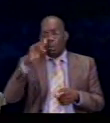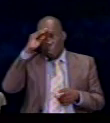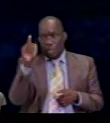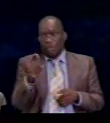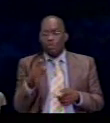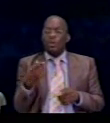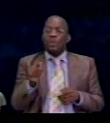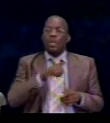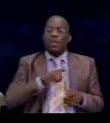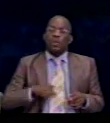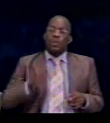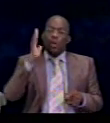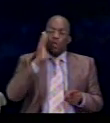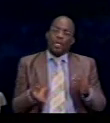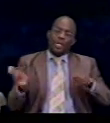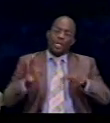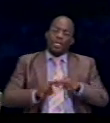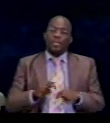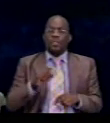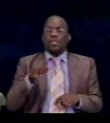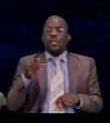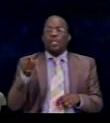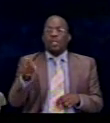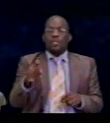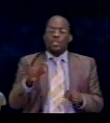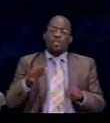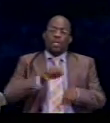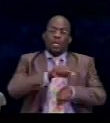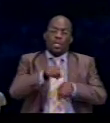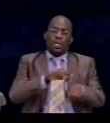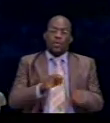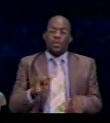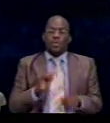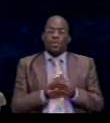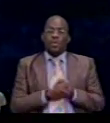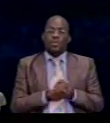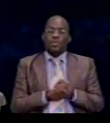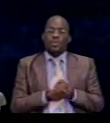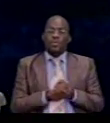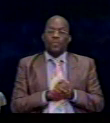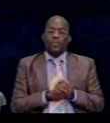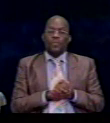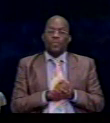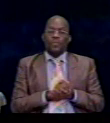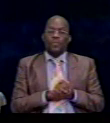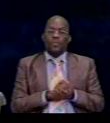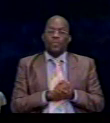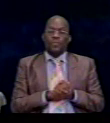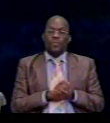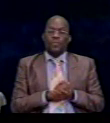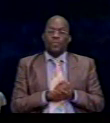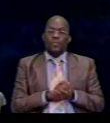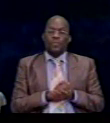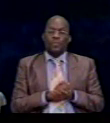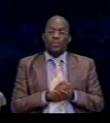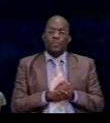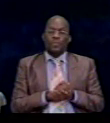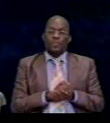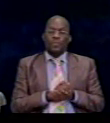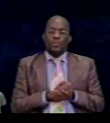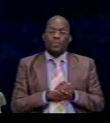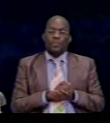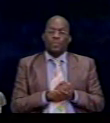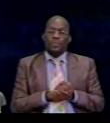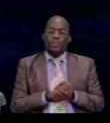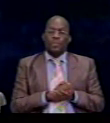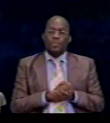his anointing. Afin que partout où il se présentera pour prêcher l'évangile, que la parole de Dieu nous